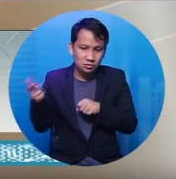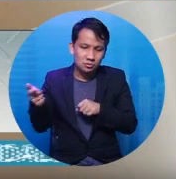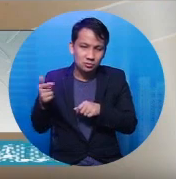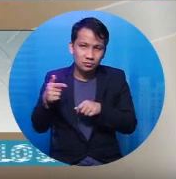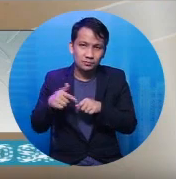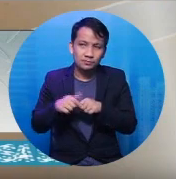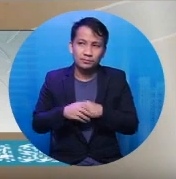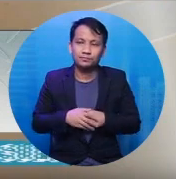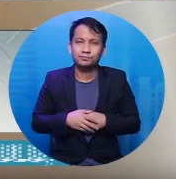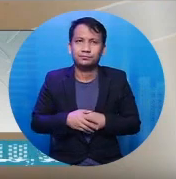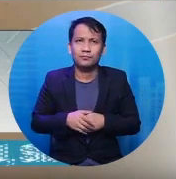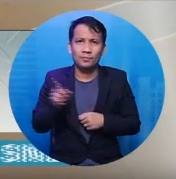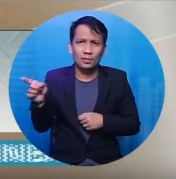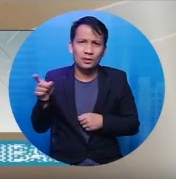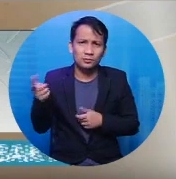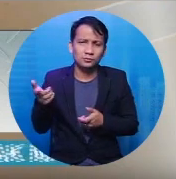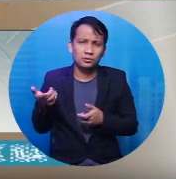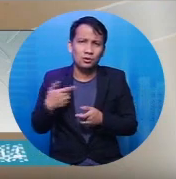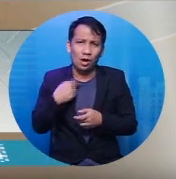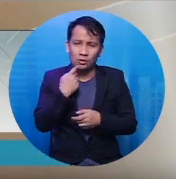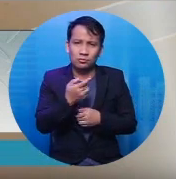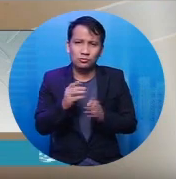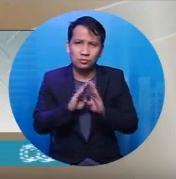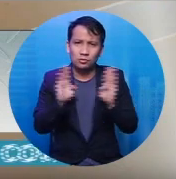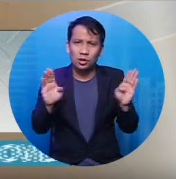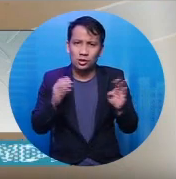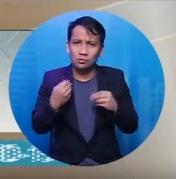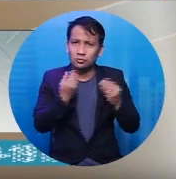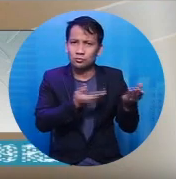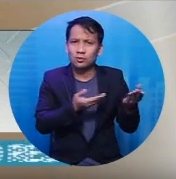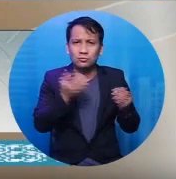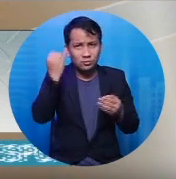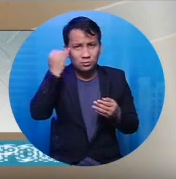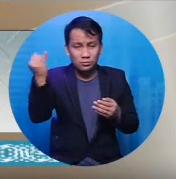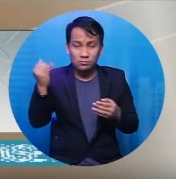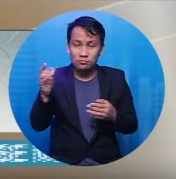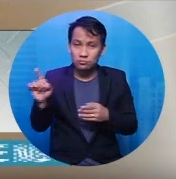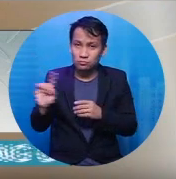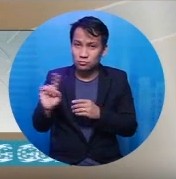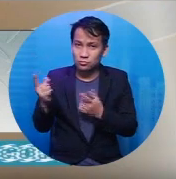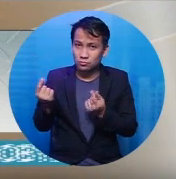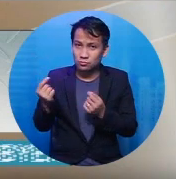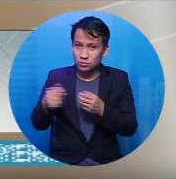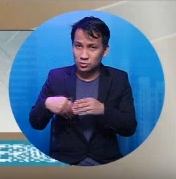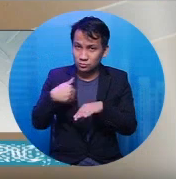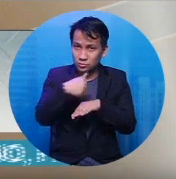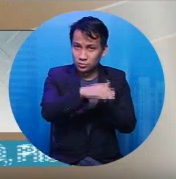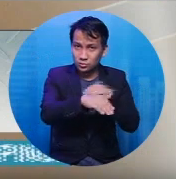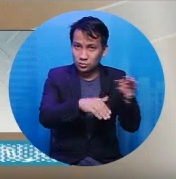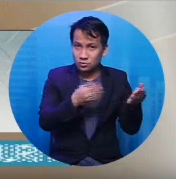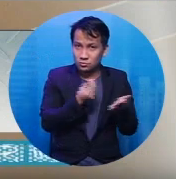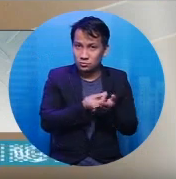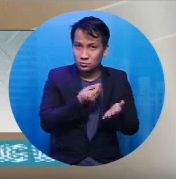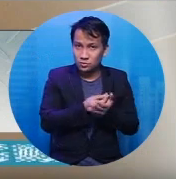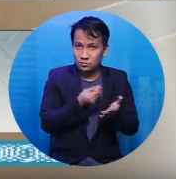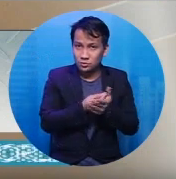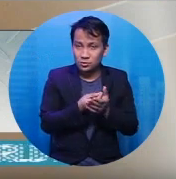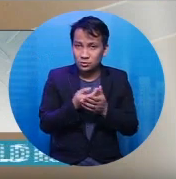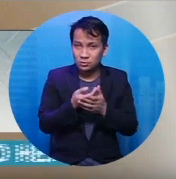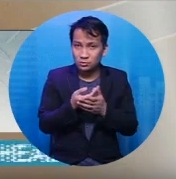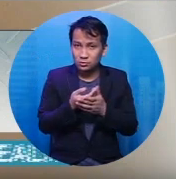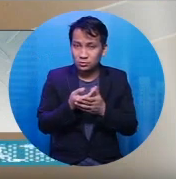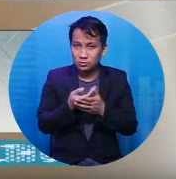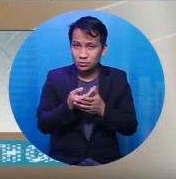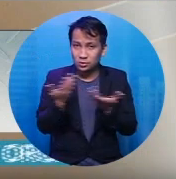okay, sige. Kayo po ang nag-offer noon. Now, bukod pa dyan, kayo ho ba ay nagbibigay ng pera sa kanya, nagre-regalo ng mga kung